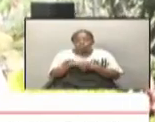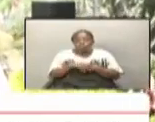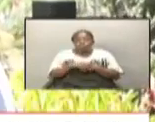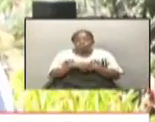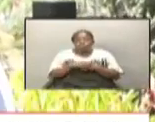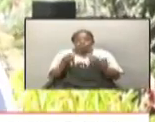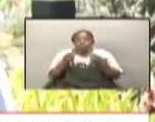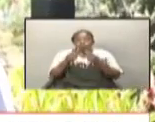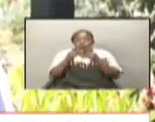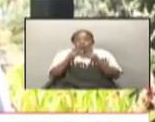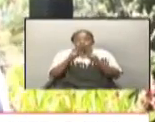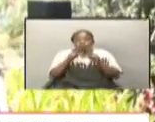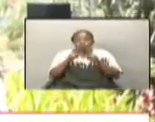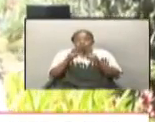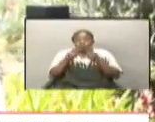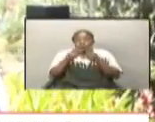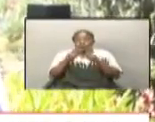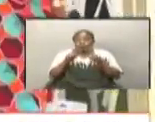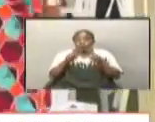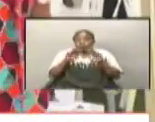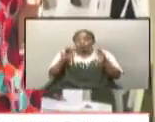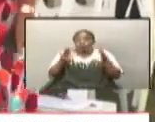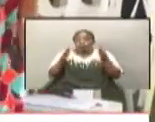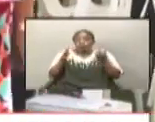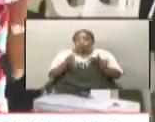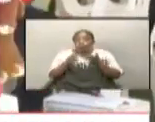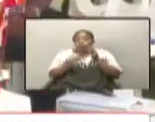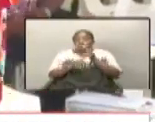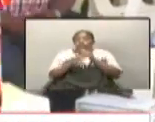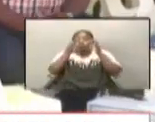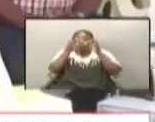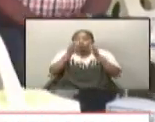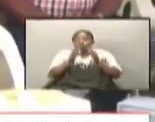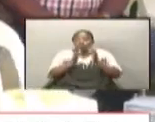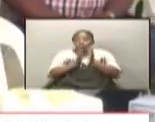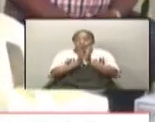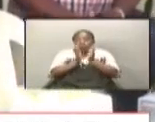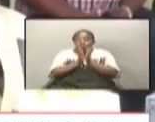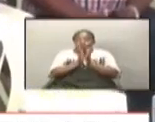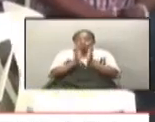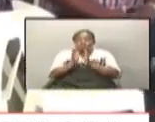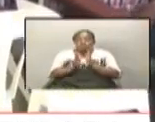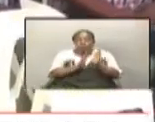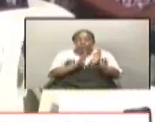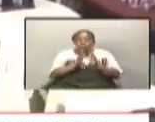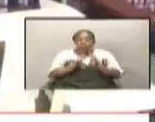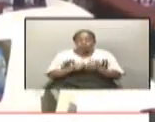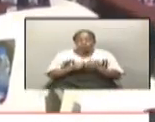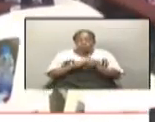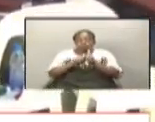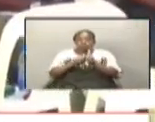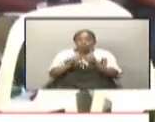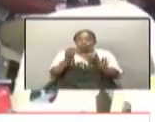naye Mukama n'abeera nga bwatyo bwe yageze. Alambudde ezimu ku nteekateeka ezigedogubirwa wakati mu kusibula omugenzi